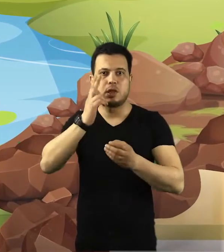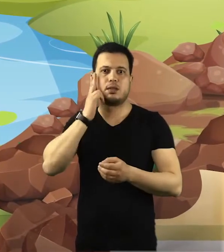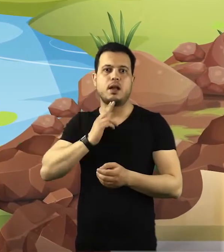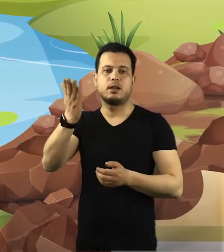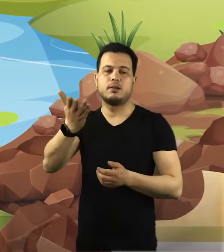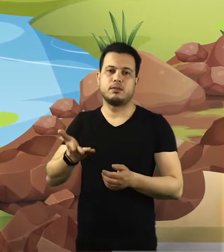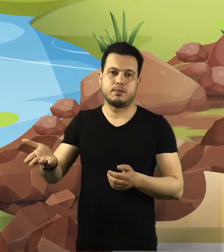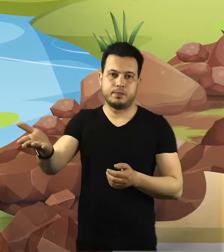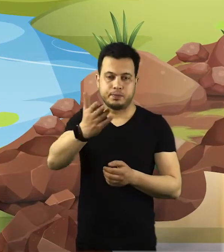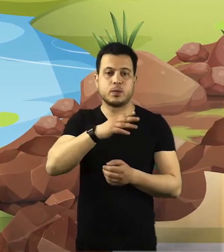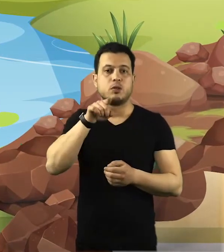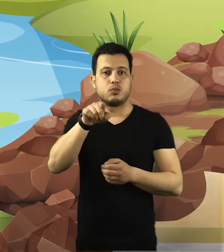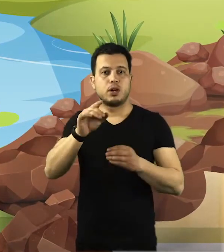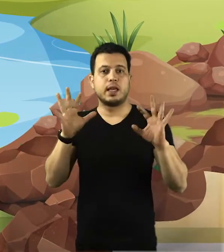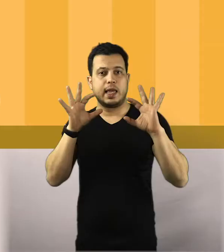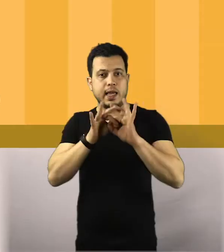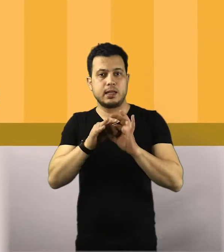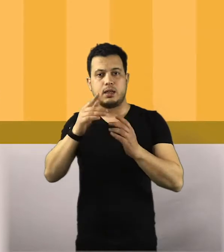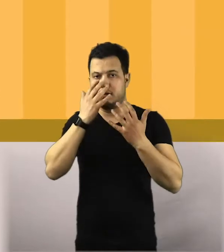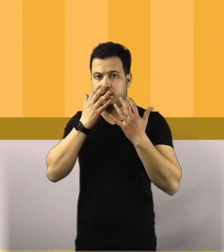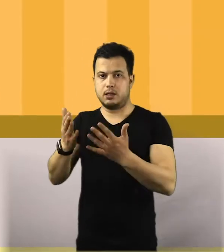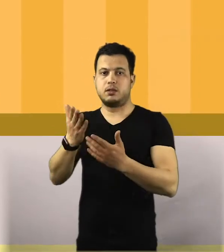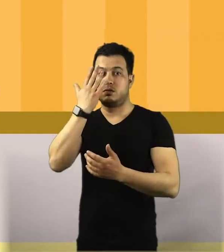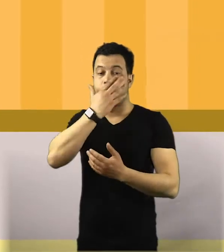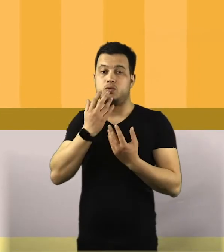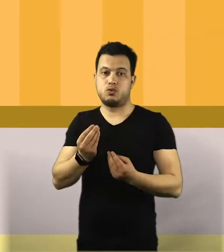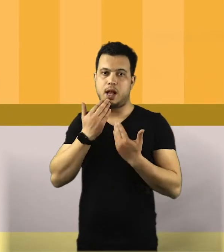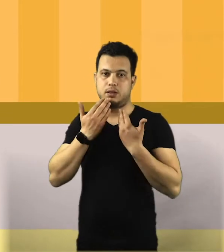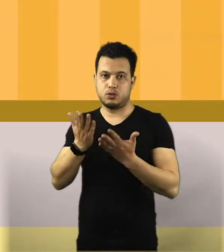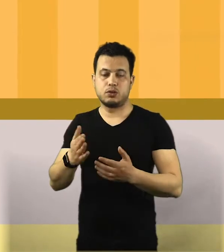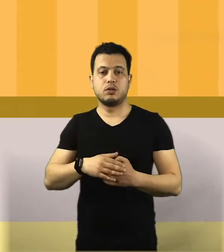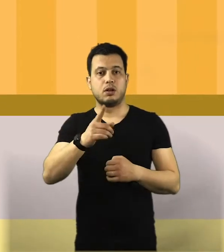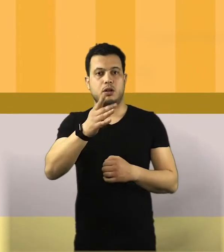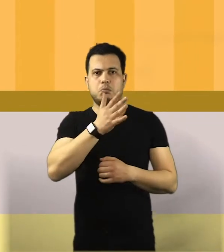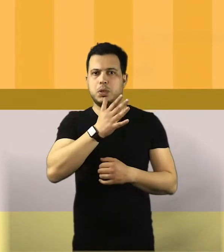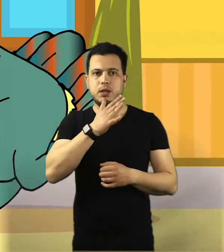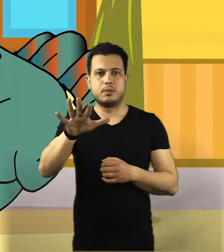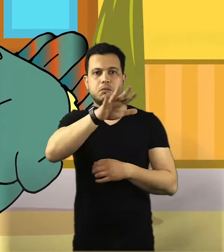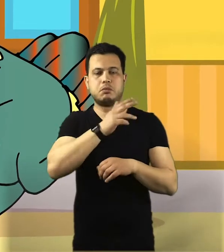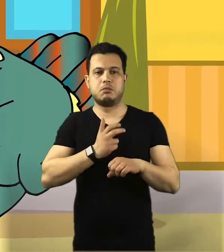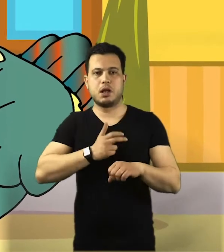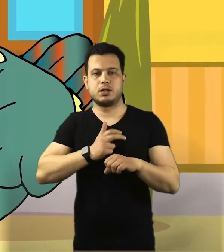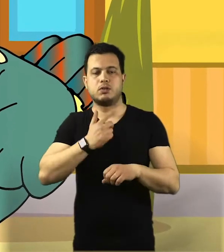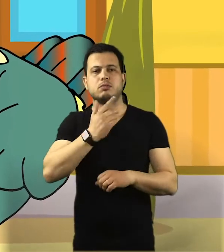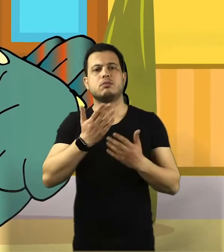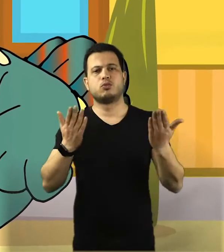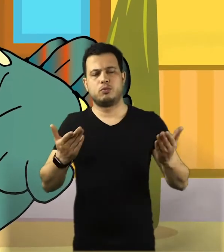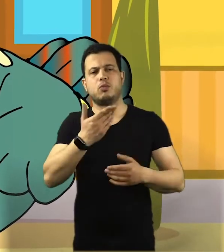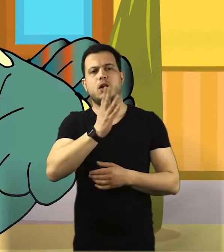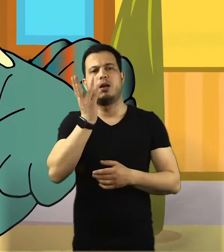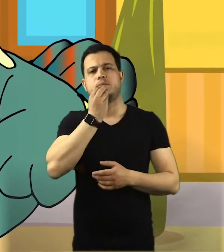bilimcileri için ilgi o dağıdır İnanamıyorum gerçekten de bildi Elbette bilecek